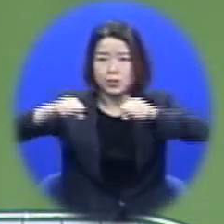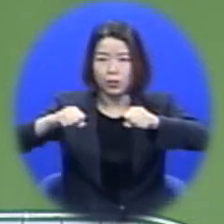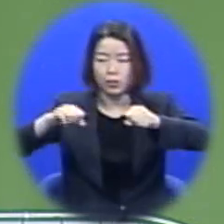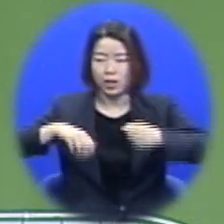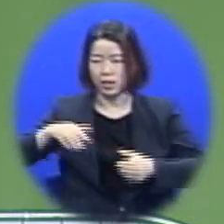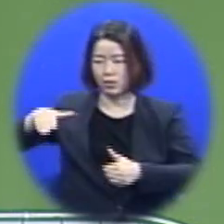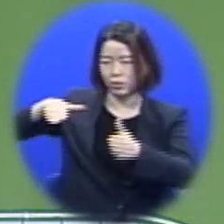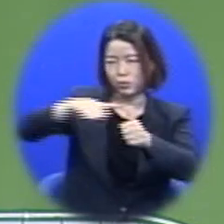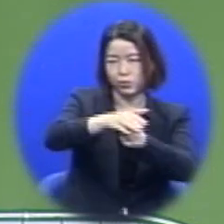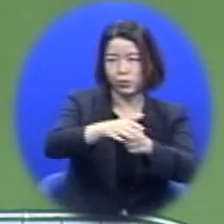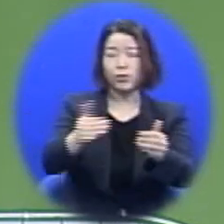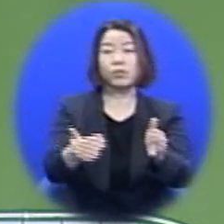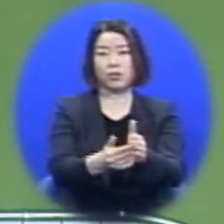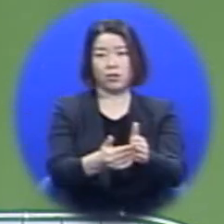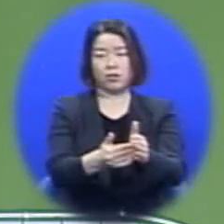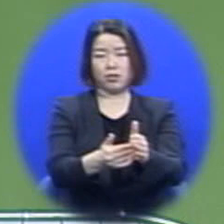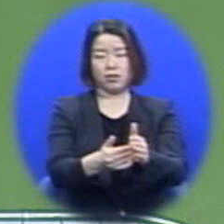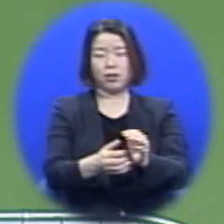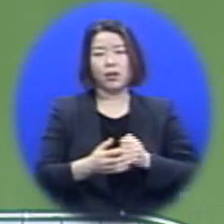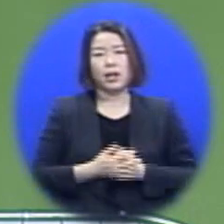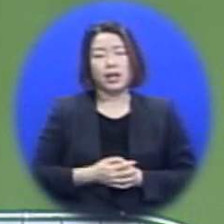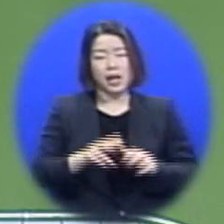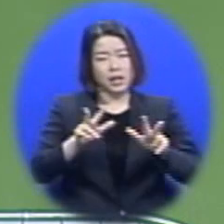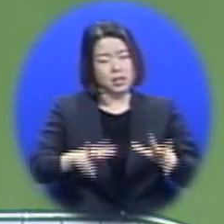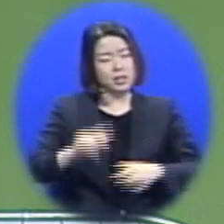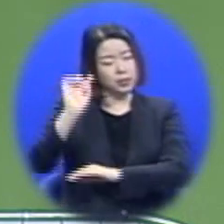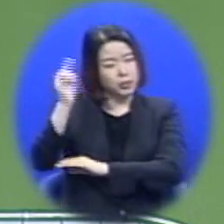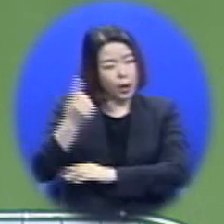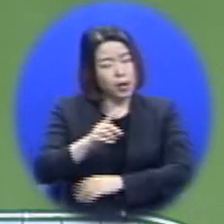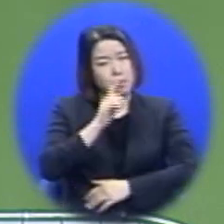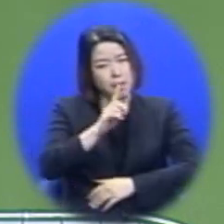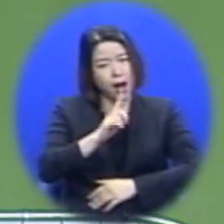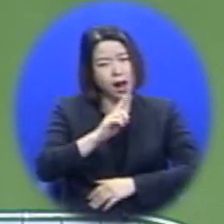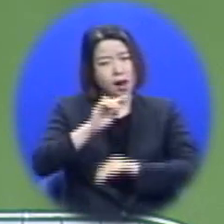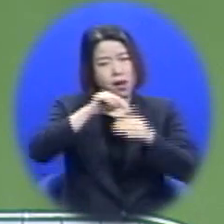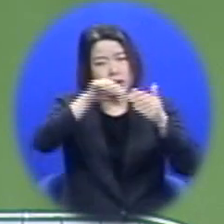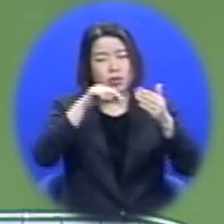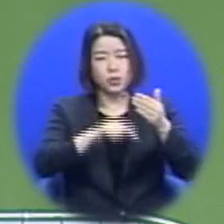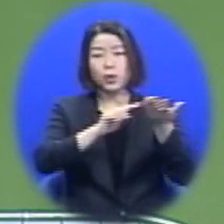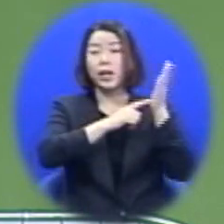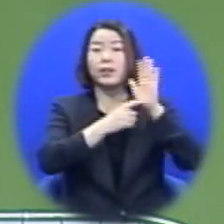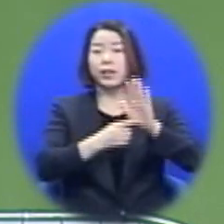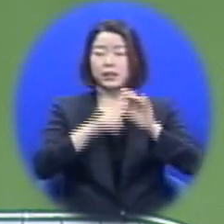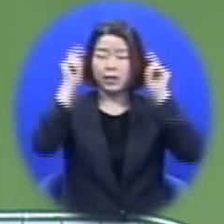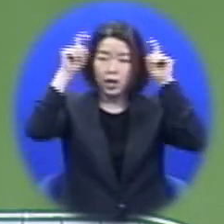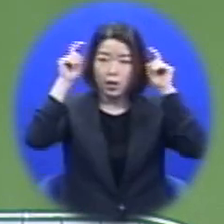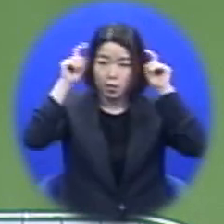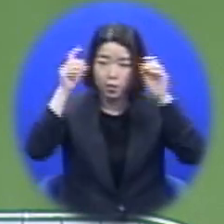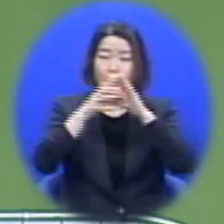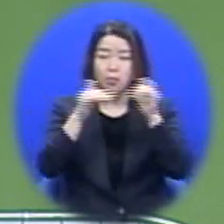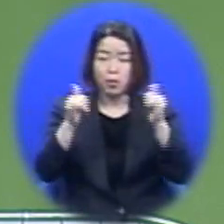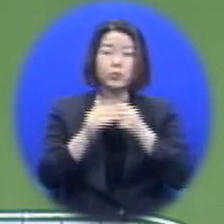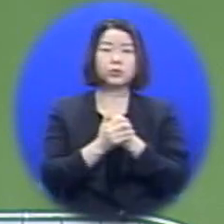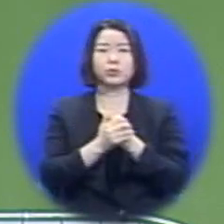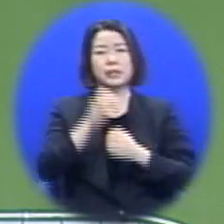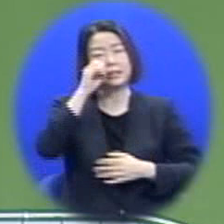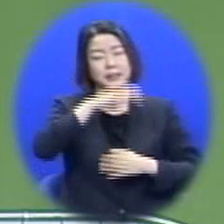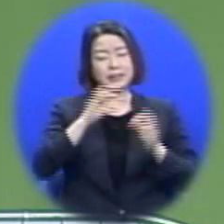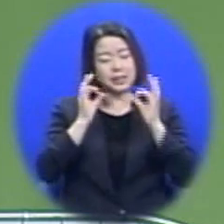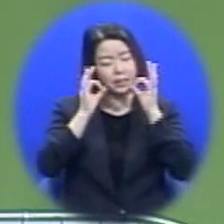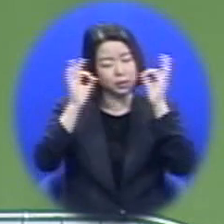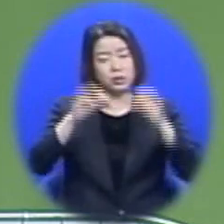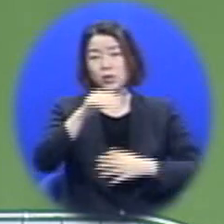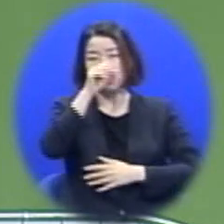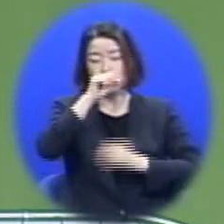죽였나이다. 여러분, 지금 이 다윗이 하는 이야기 속에 나타나는 이 목동은요, 그냥 성실하고